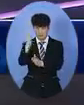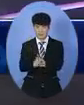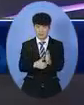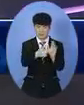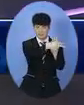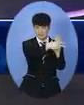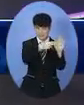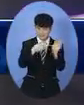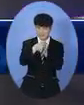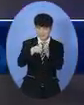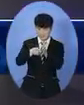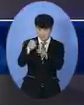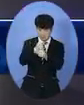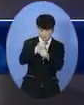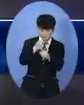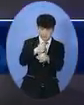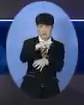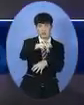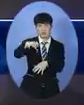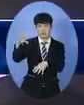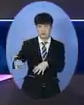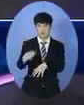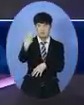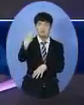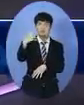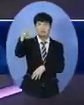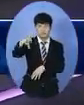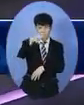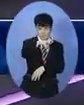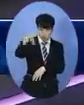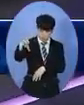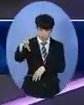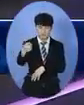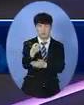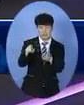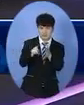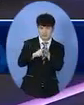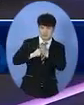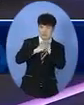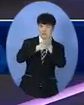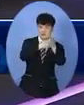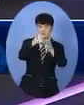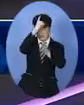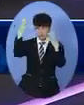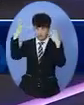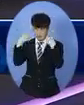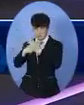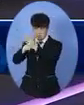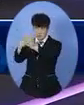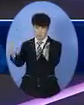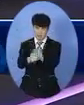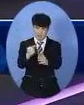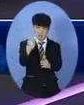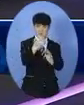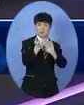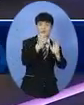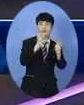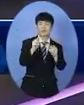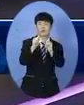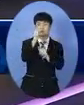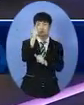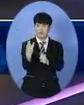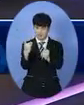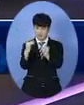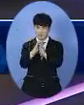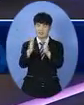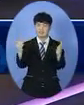하남시는 동서내륙철도 통과 노선 12개 시군, 300만 주민의 열망을 담은 서명부를 정부에 전달하고 내륙철도 건설